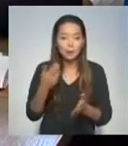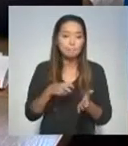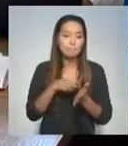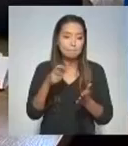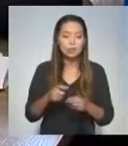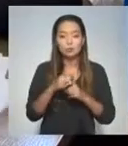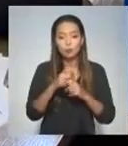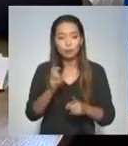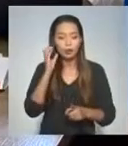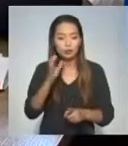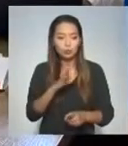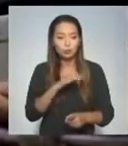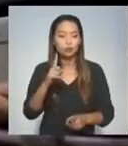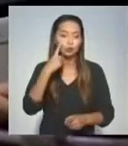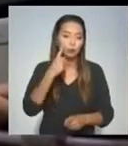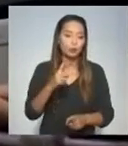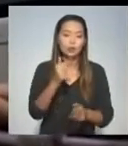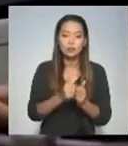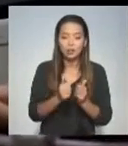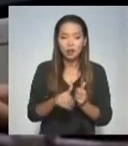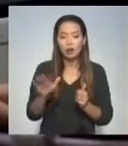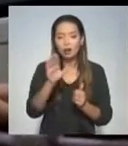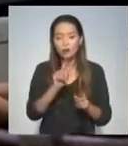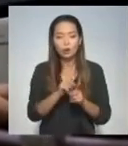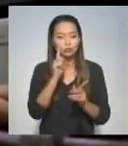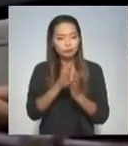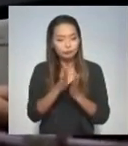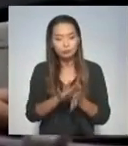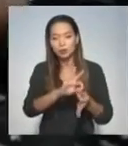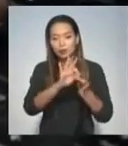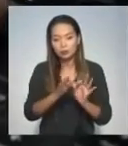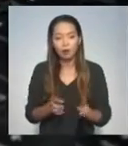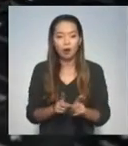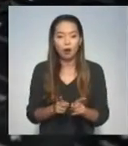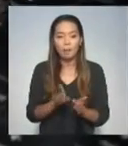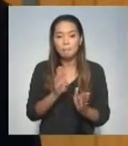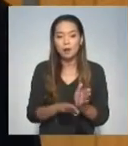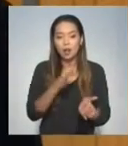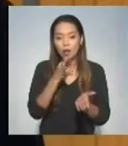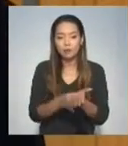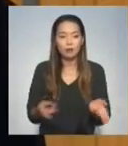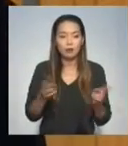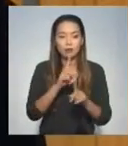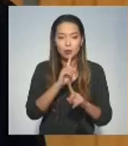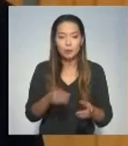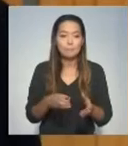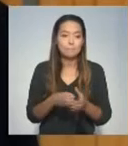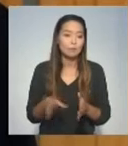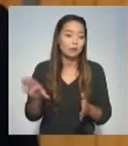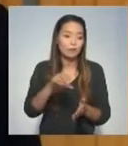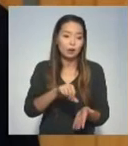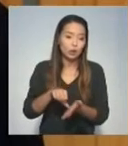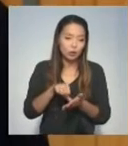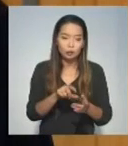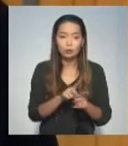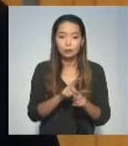с предложениями штабе сообщили каждая тщательно изучается и не остается без ответа в